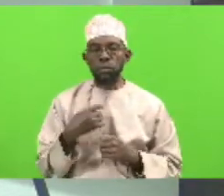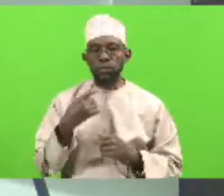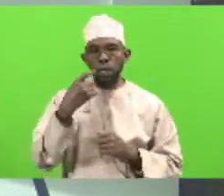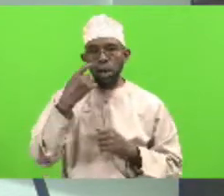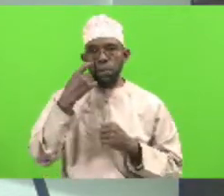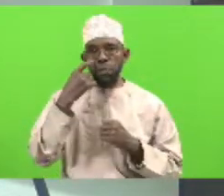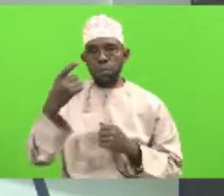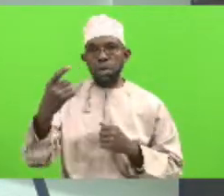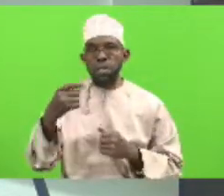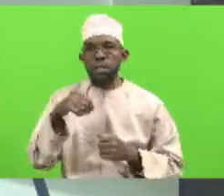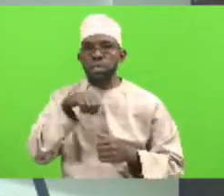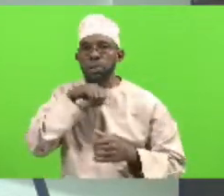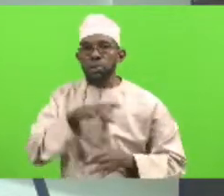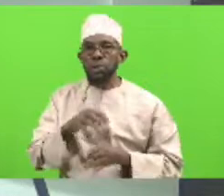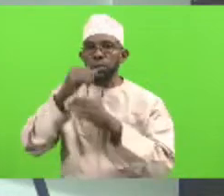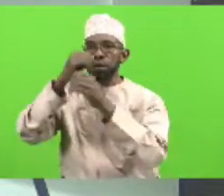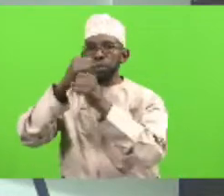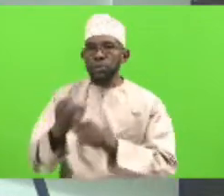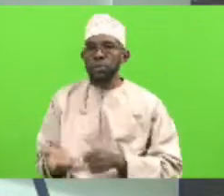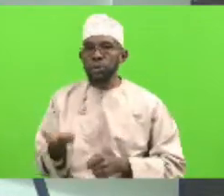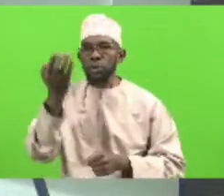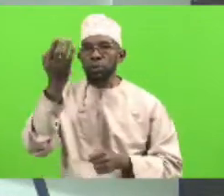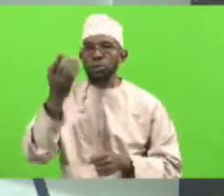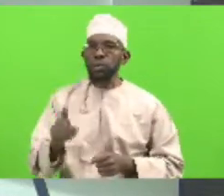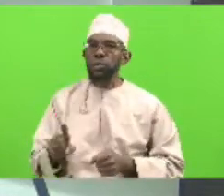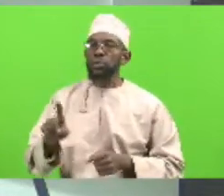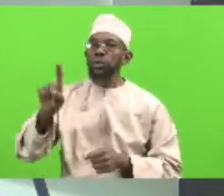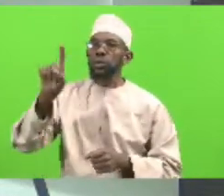الله أشهد أن محمد